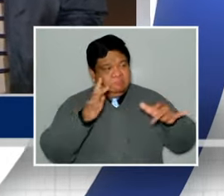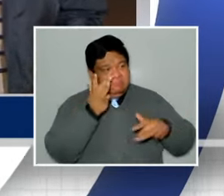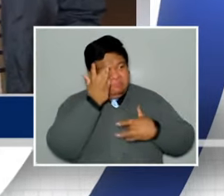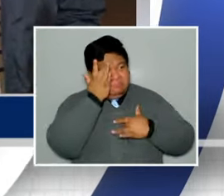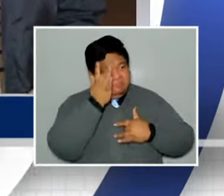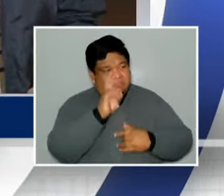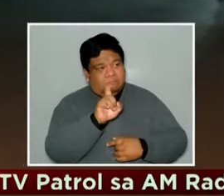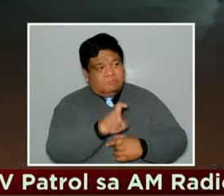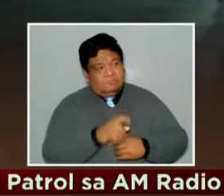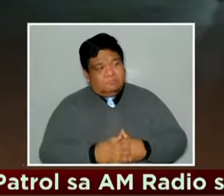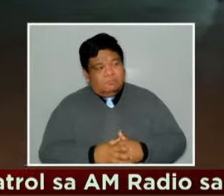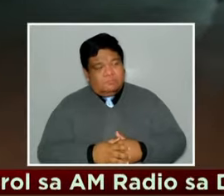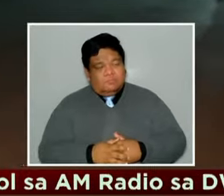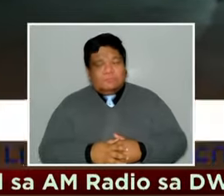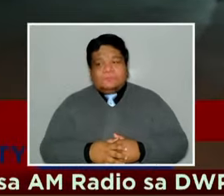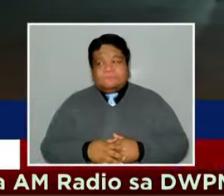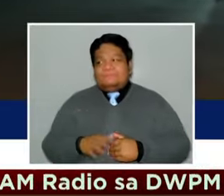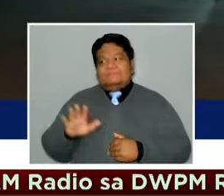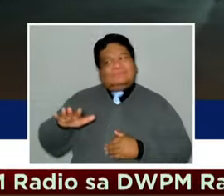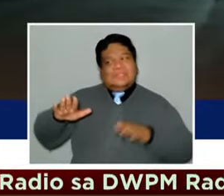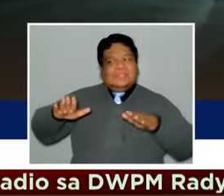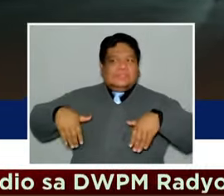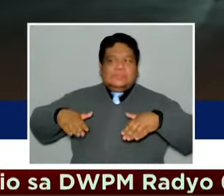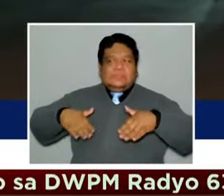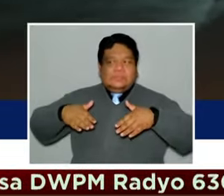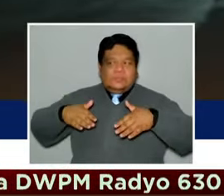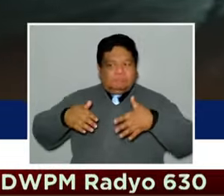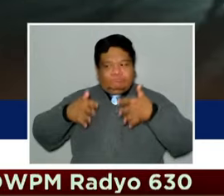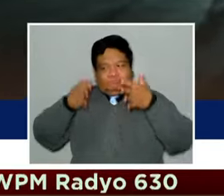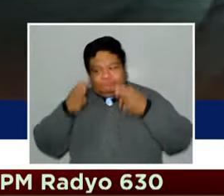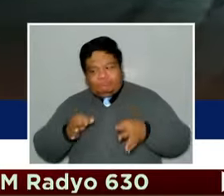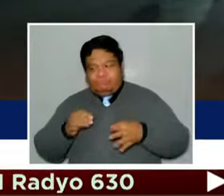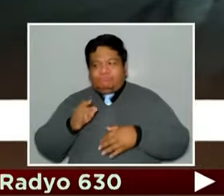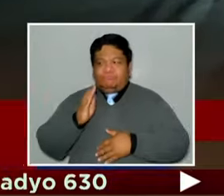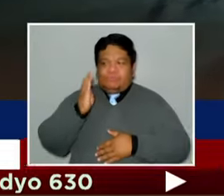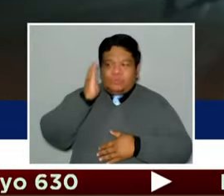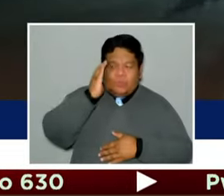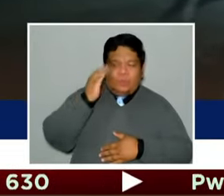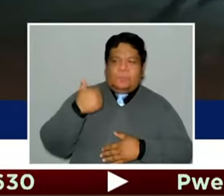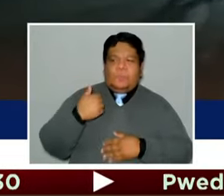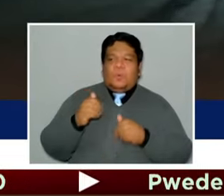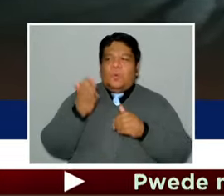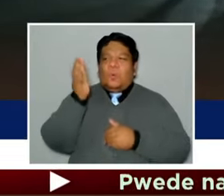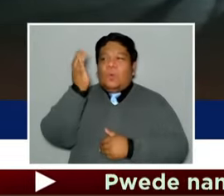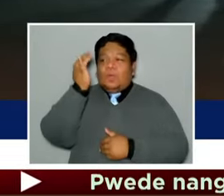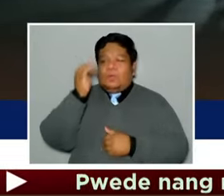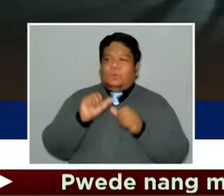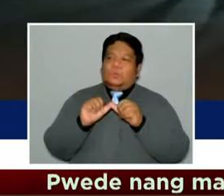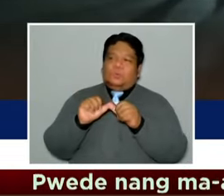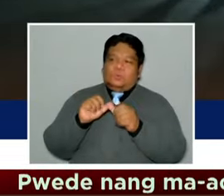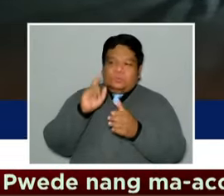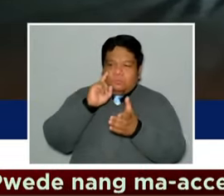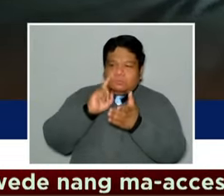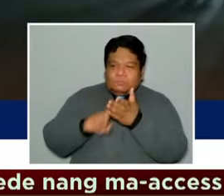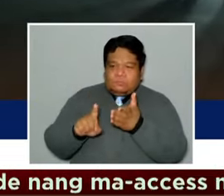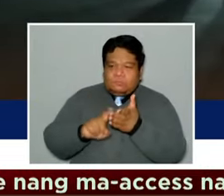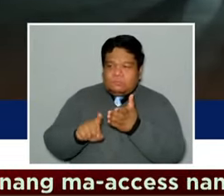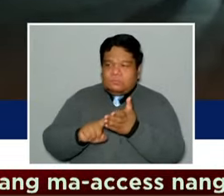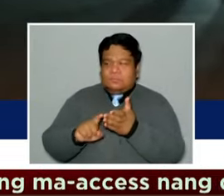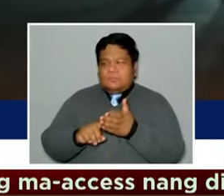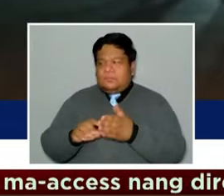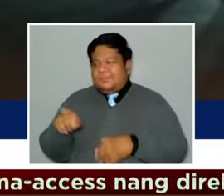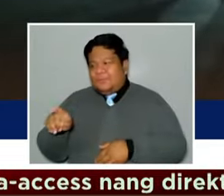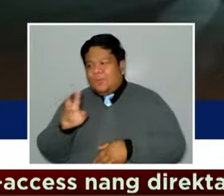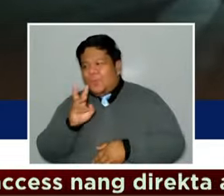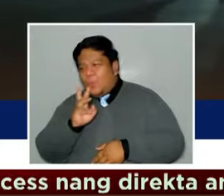Bernadette, hindi pa yan natutukoy dahil ongoing pa yung investigasyon. Kabilang na dyan yung pagkuha ng samples mula sa iba't ibang